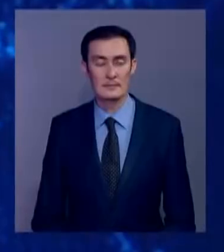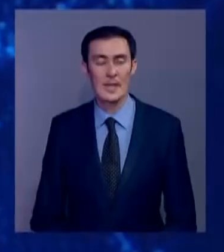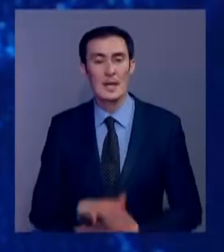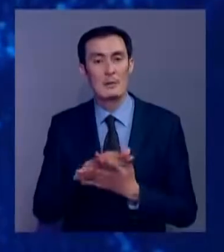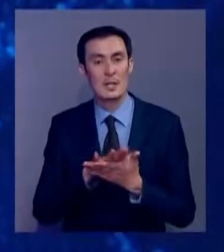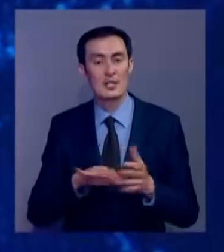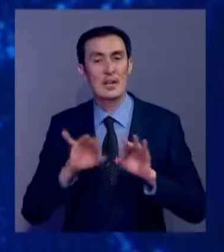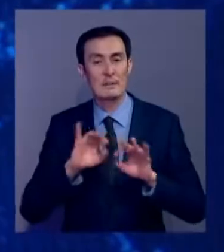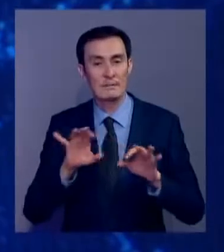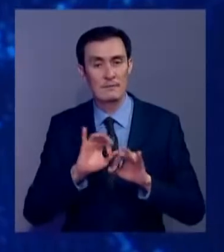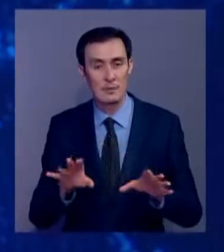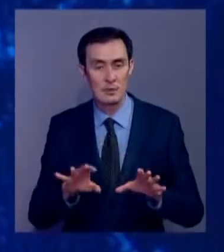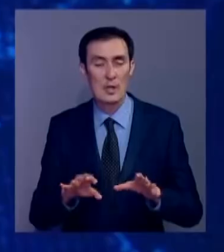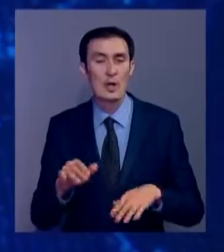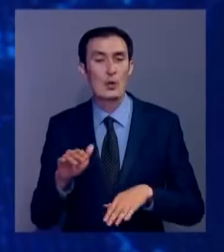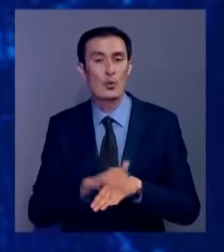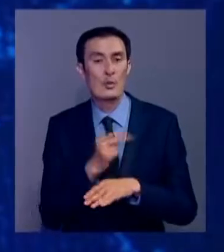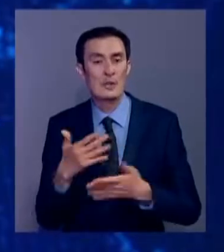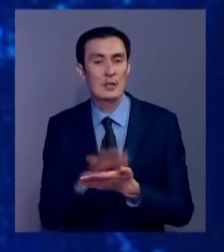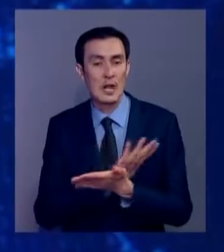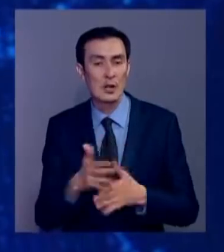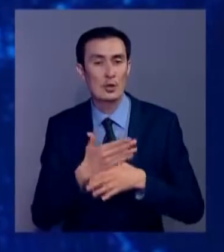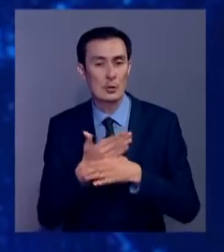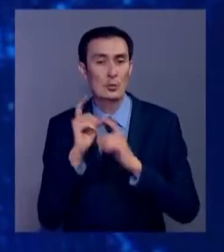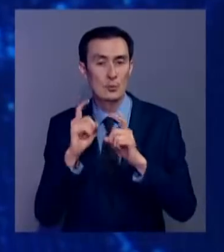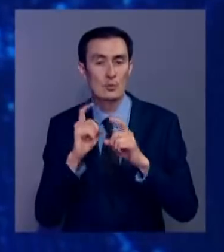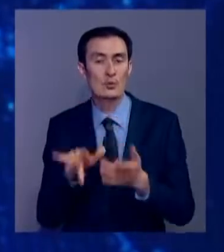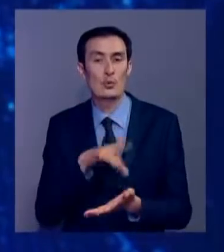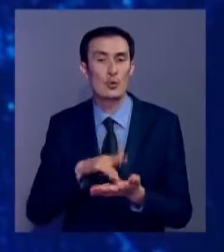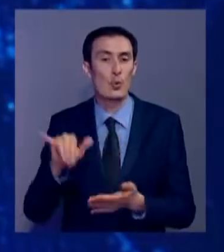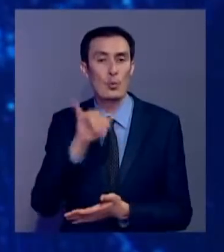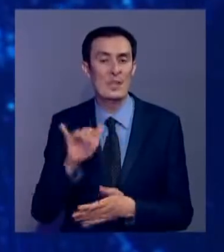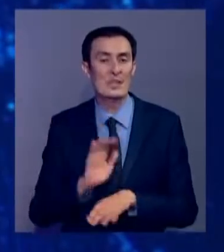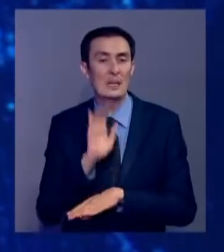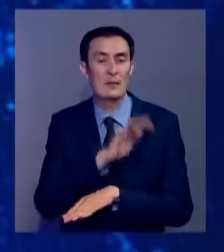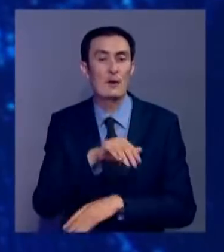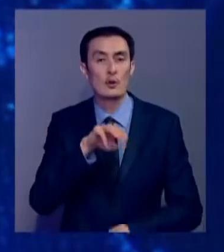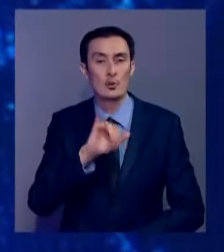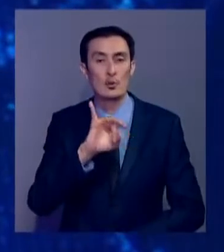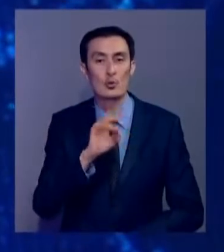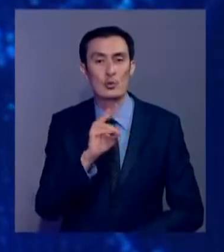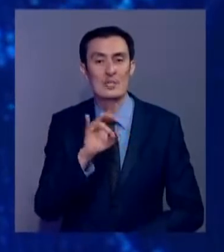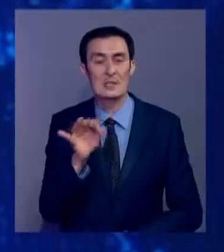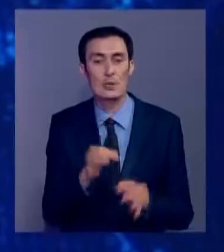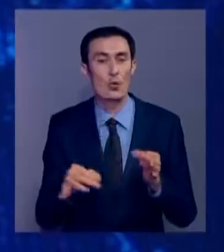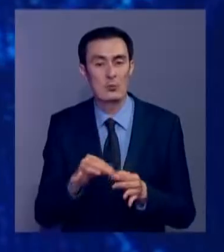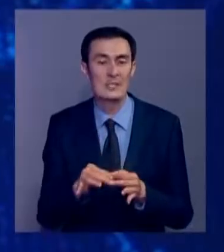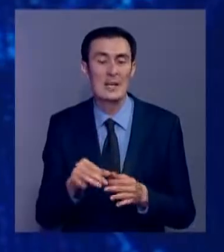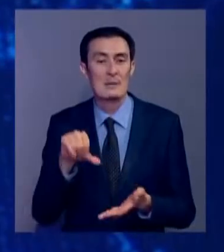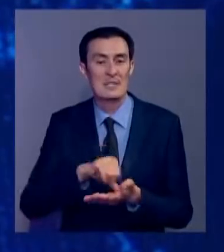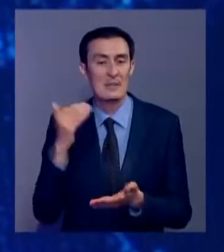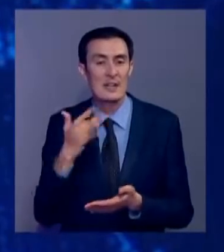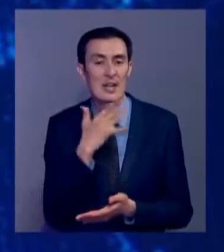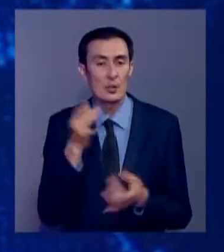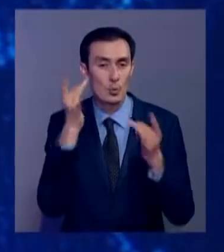Продолжаем выпуск. Очередной гуманитарный груз отправится сегодня из Уральска в Туркестанскую область. Его собрали